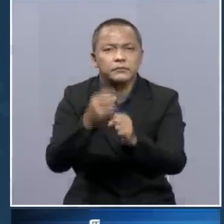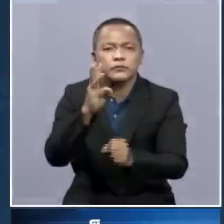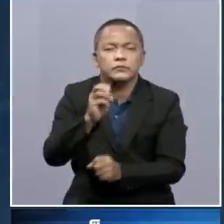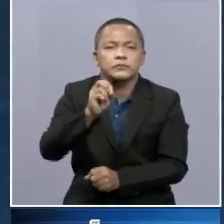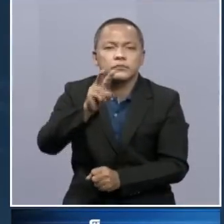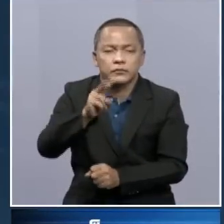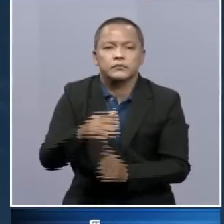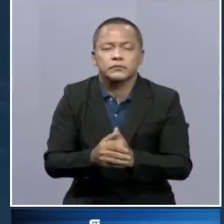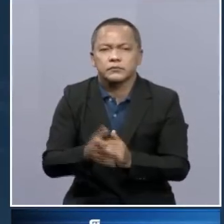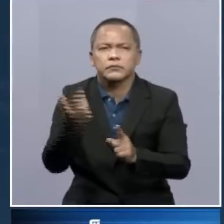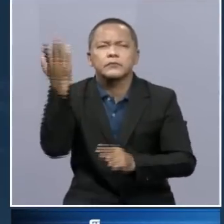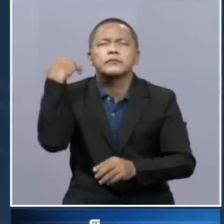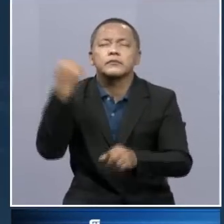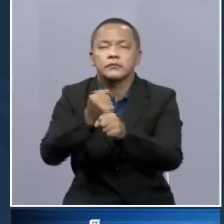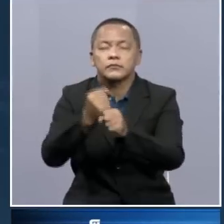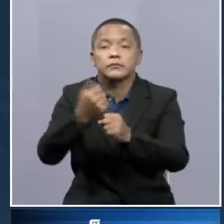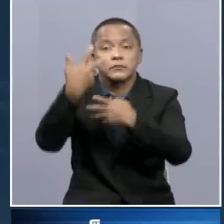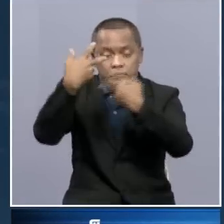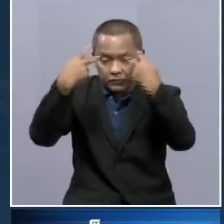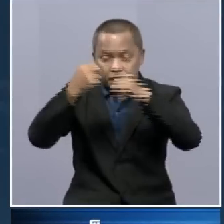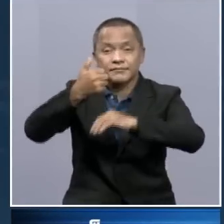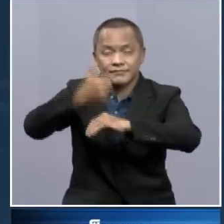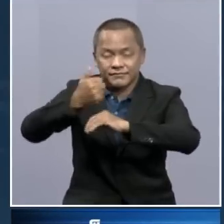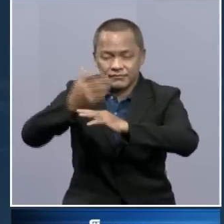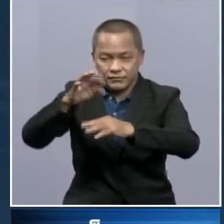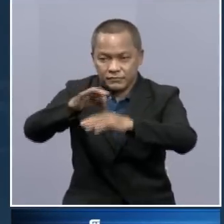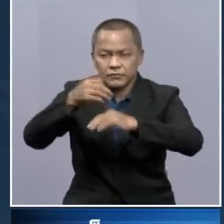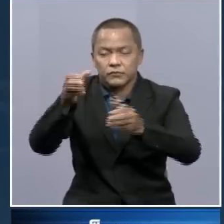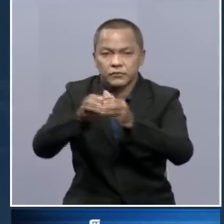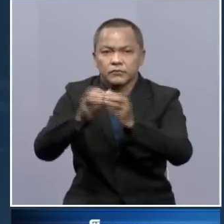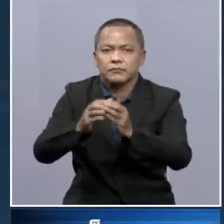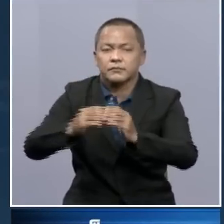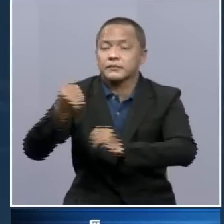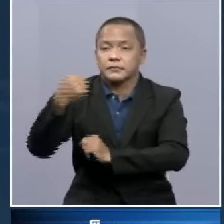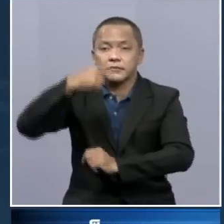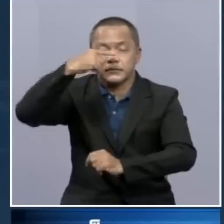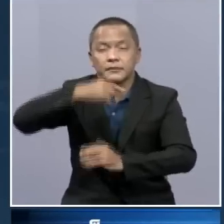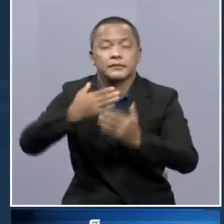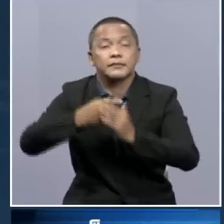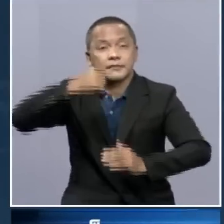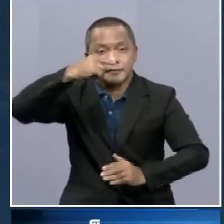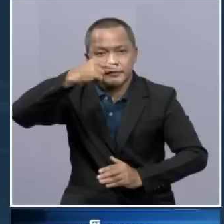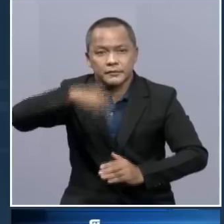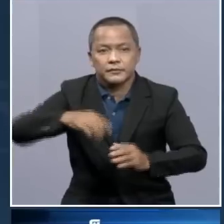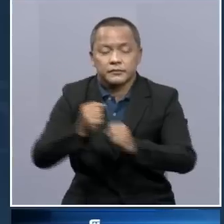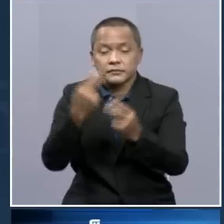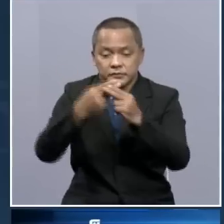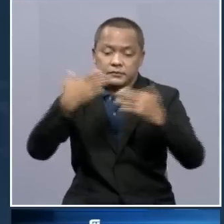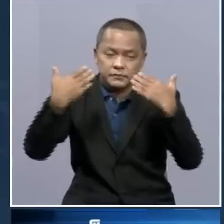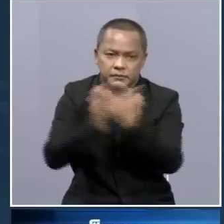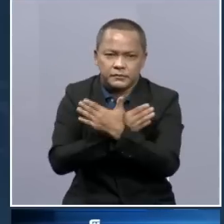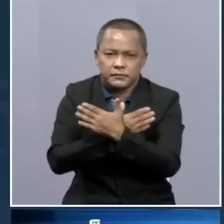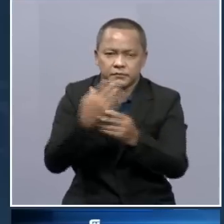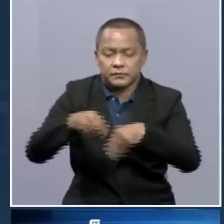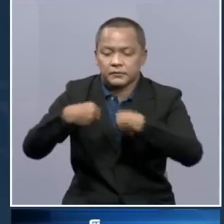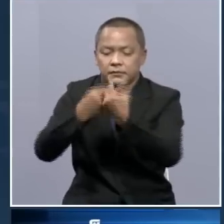พลเอกธรรมรักษ์เนี่ยเคยเป็นแคนดิเดตนายกนะครับในนามของพรรคพลังไทยรักไทยซึ่งต่อมาพรรคเนี้ยเปลี่ยนชื่อมาเป็นพรร